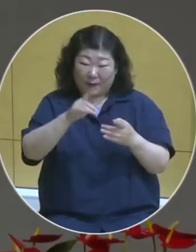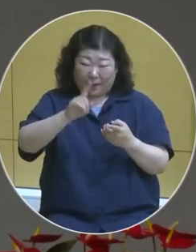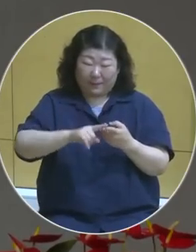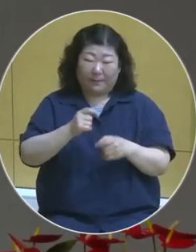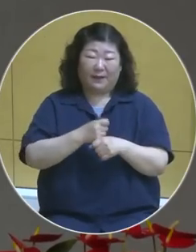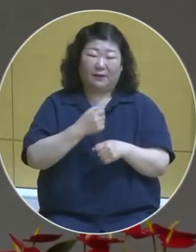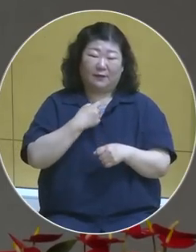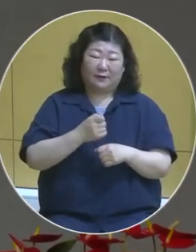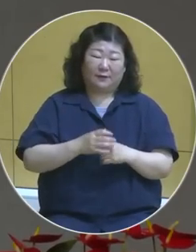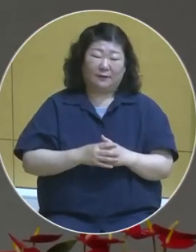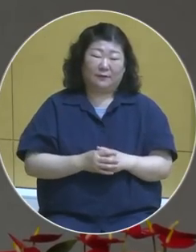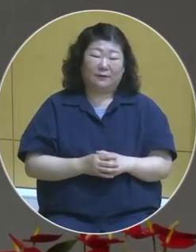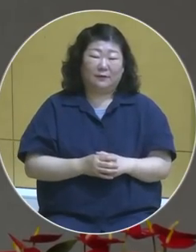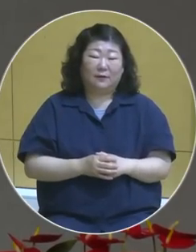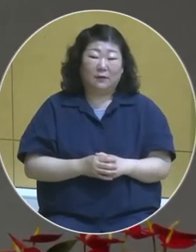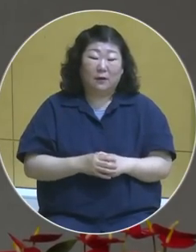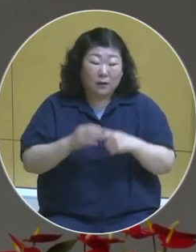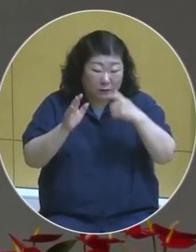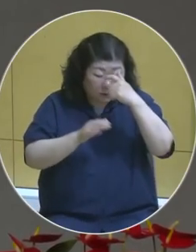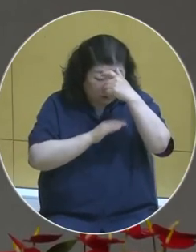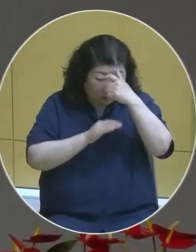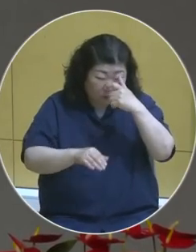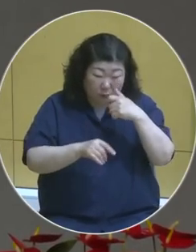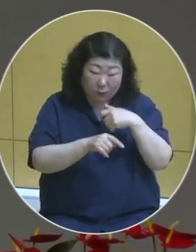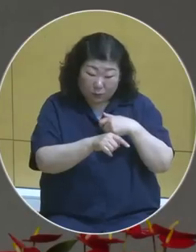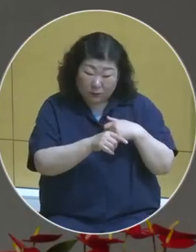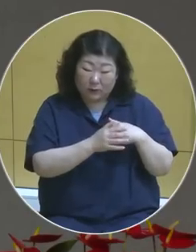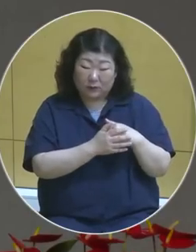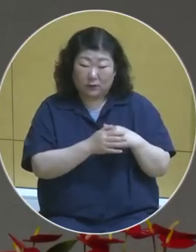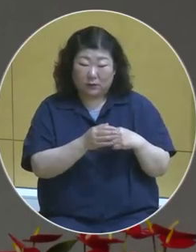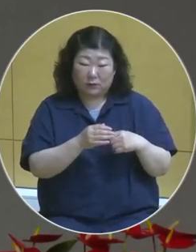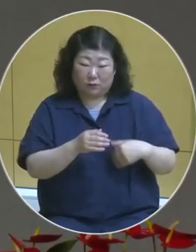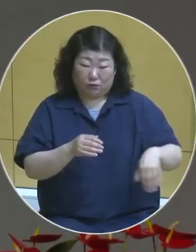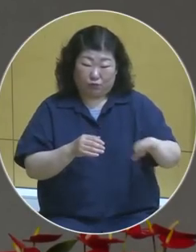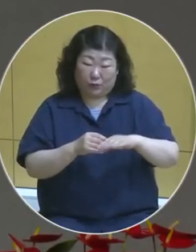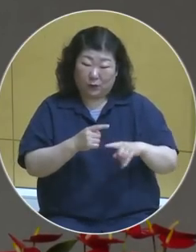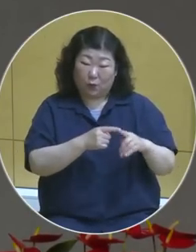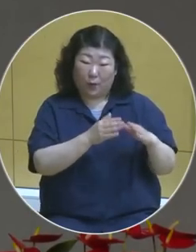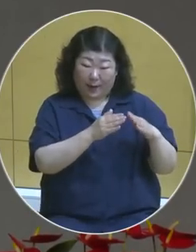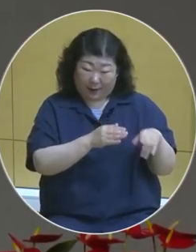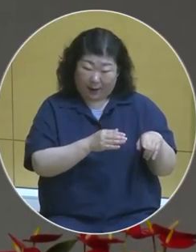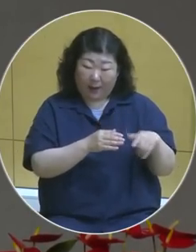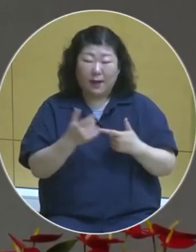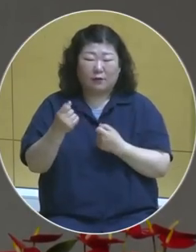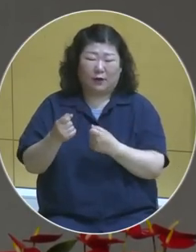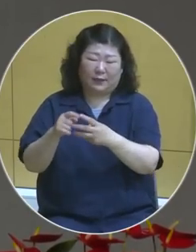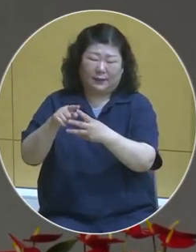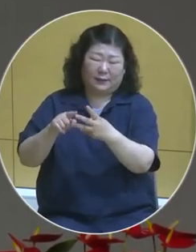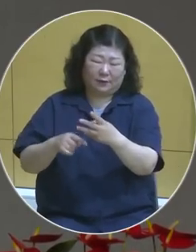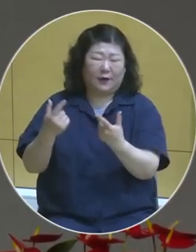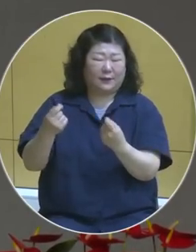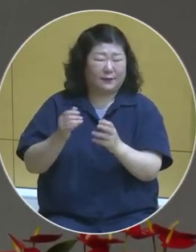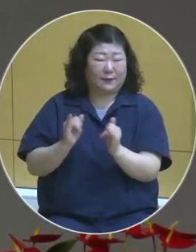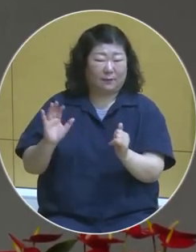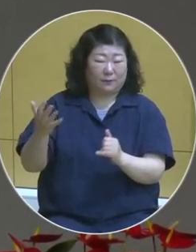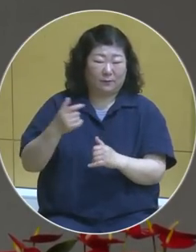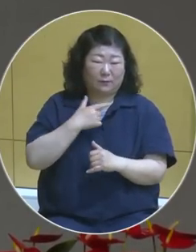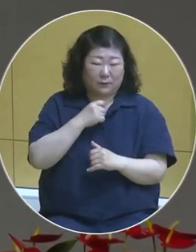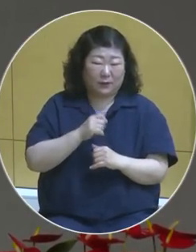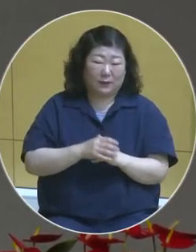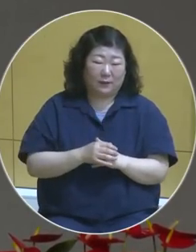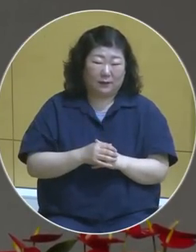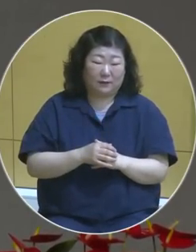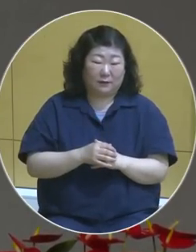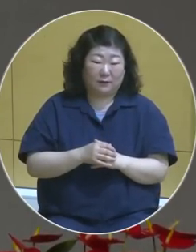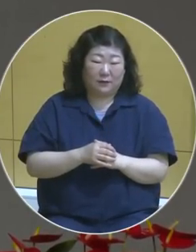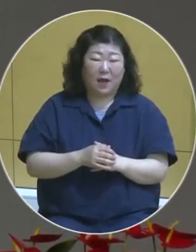만들었던 사람. 우리 성도들이, 우리 교회가 이런 교회가 되고 우리 그런 성도가 되었으면 좋겠다, 준비하게 하나님께서